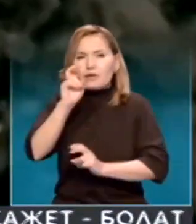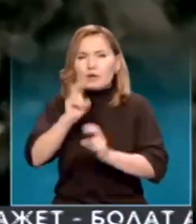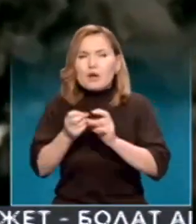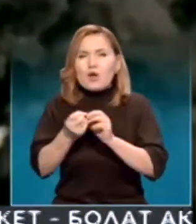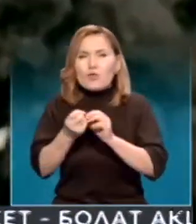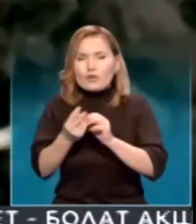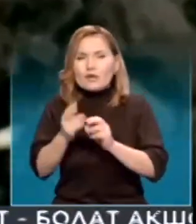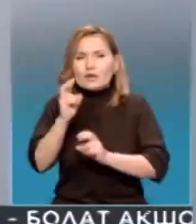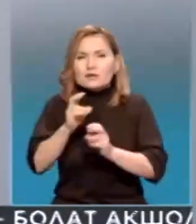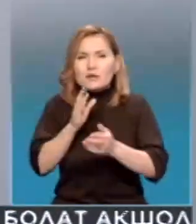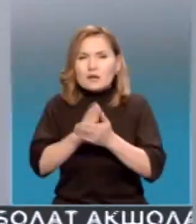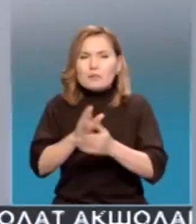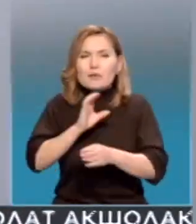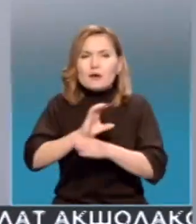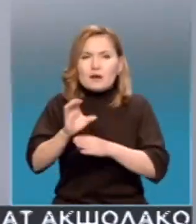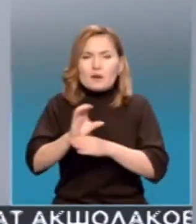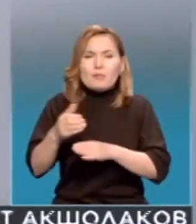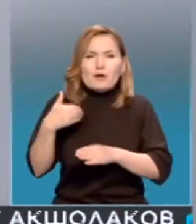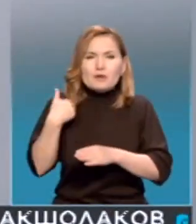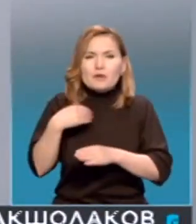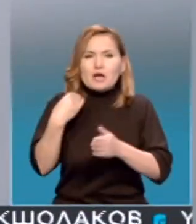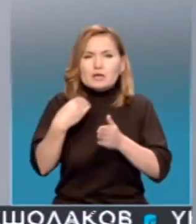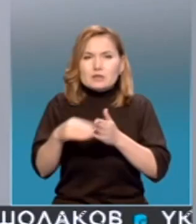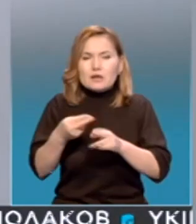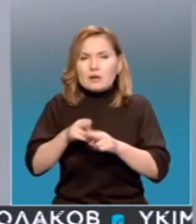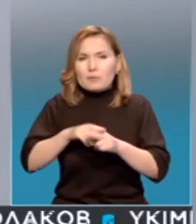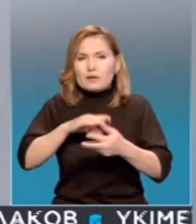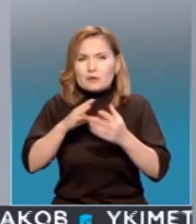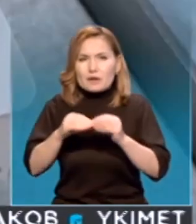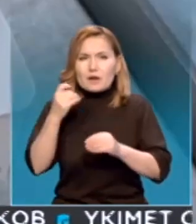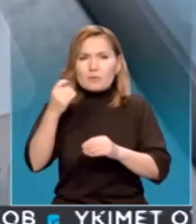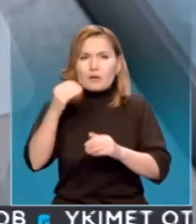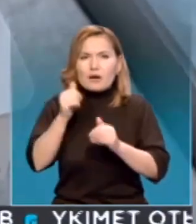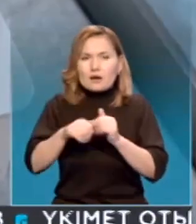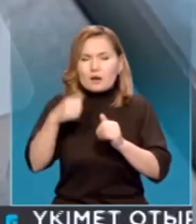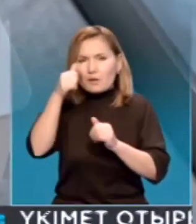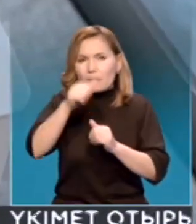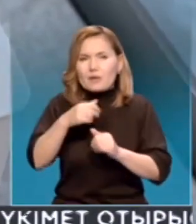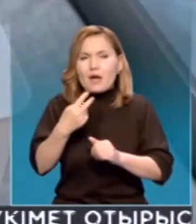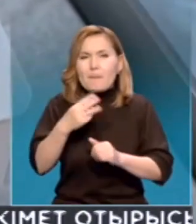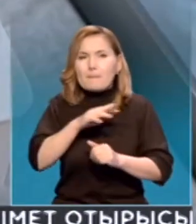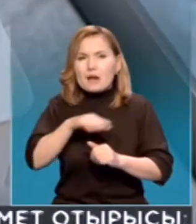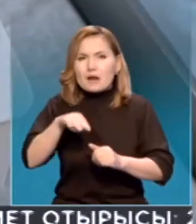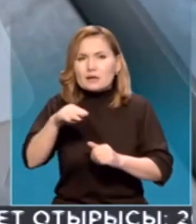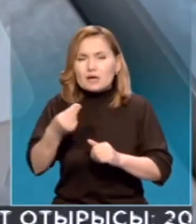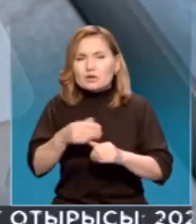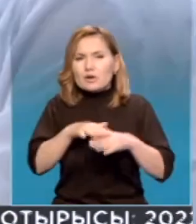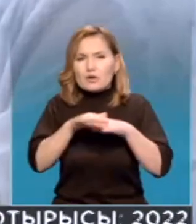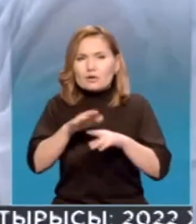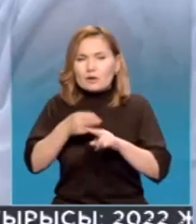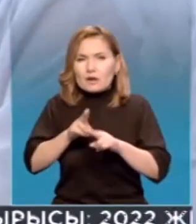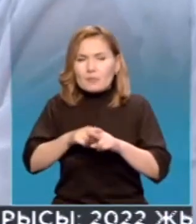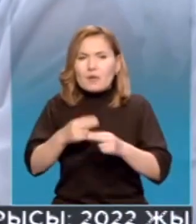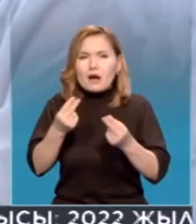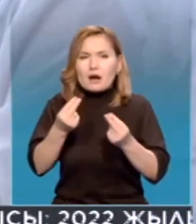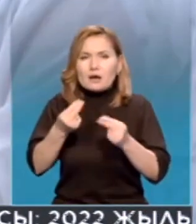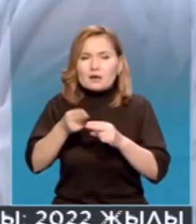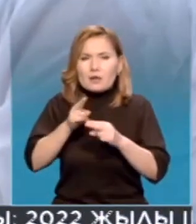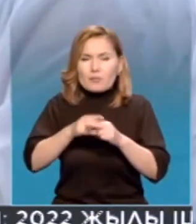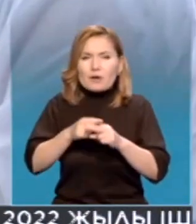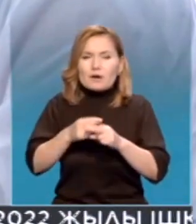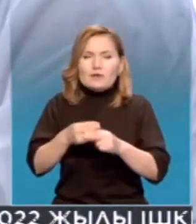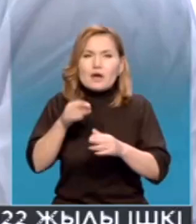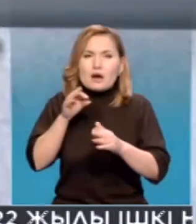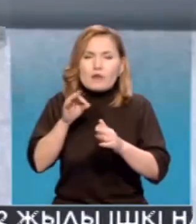12 зауыт бар. Онда шығарылған өнімді сатып алу үшін фермерлерге жыл сайын миллиардтаған субсидия бөлінеді, бірақ қаржы мақсатына